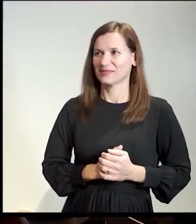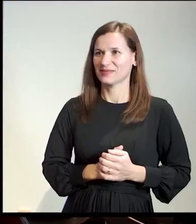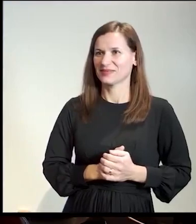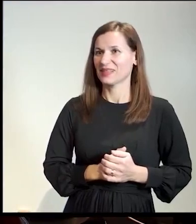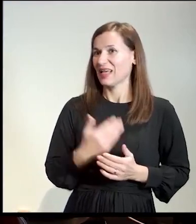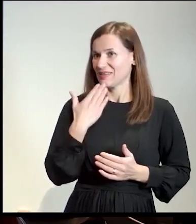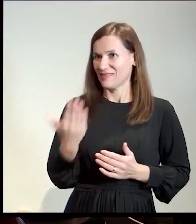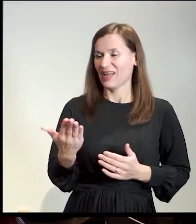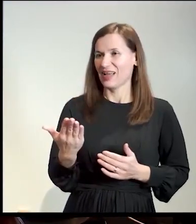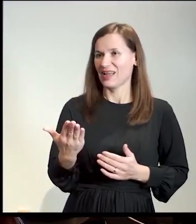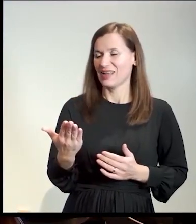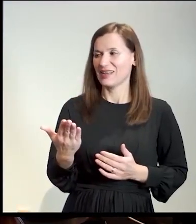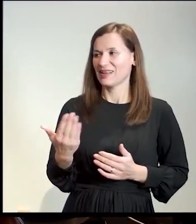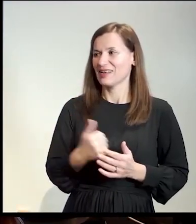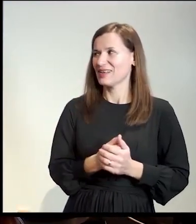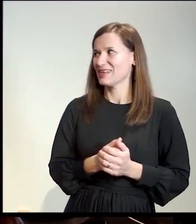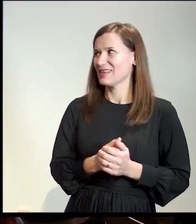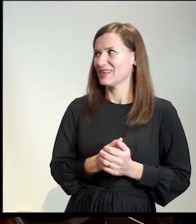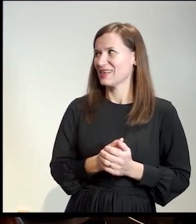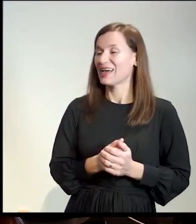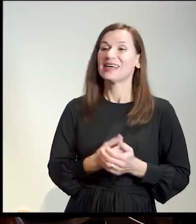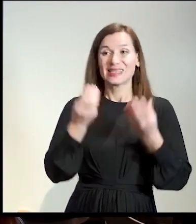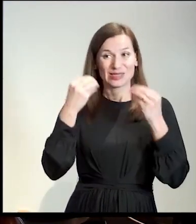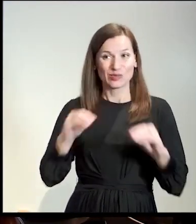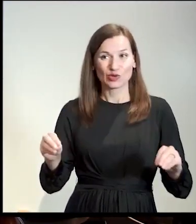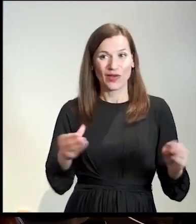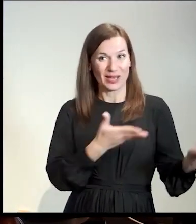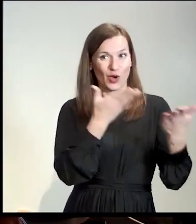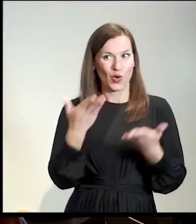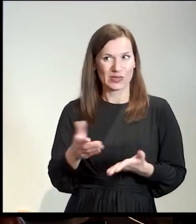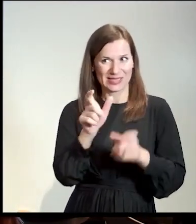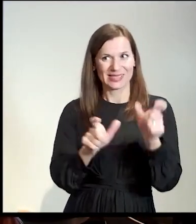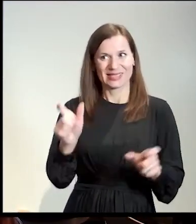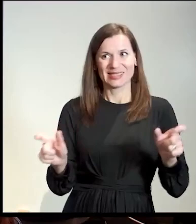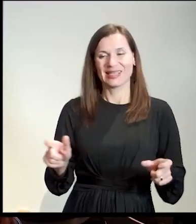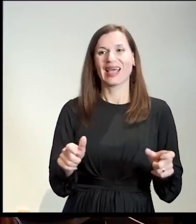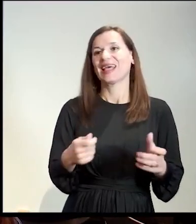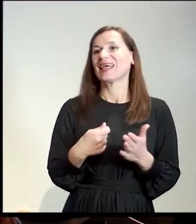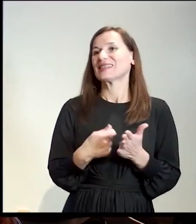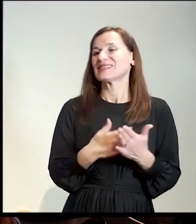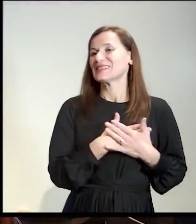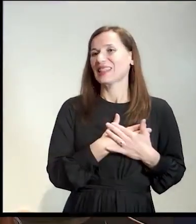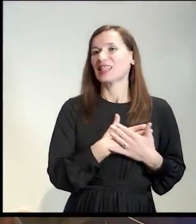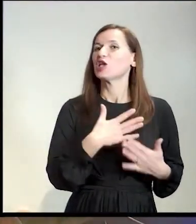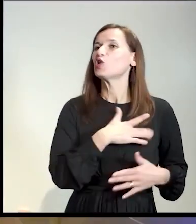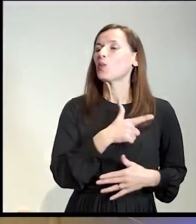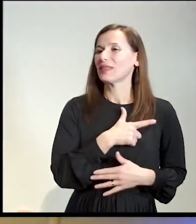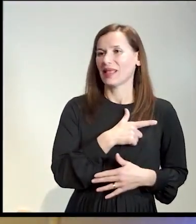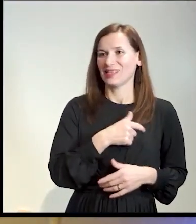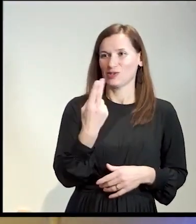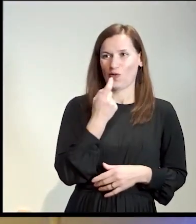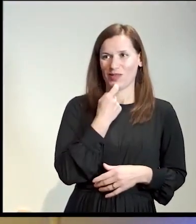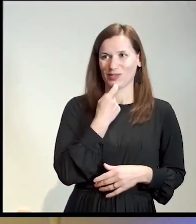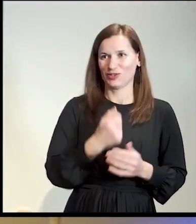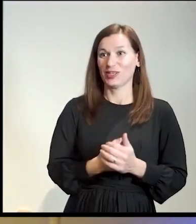Hvala lepa, ampak najprej govor. Spoštovani gostje, cenjeni ljubitelji slovenščine, danes smo zbrani,